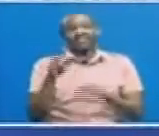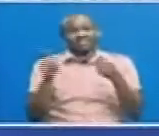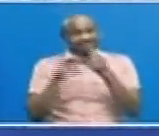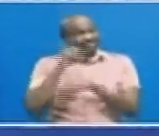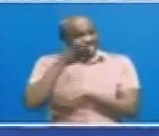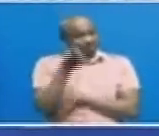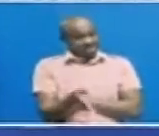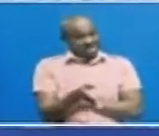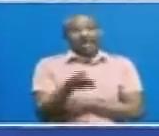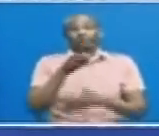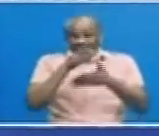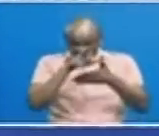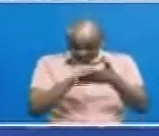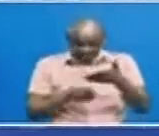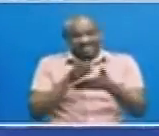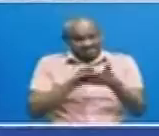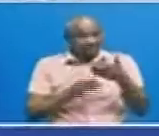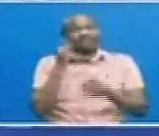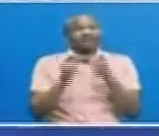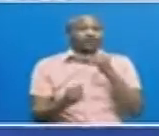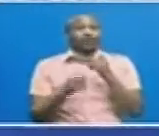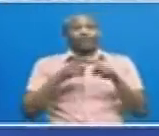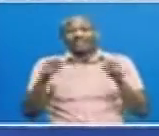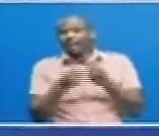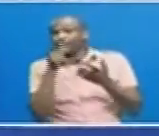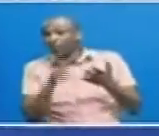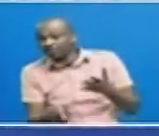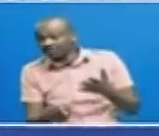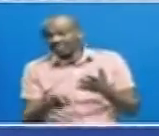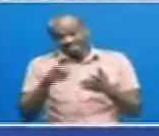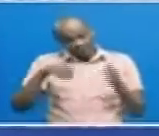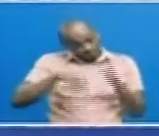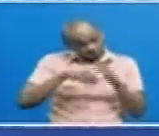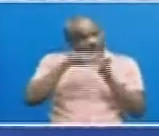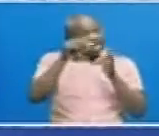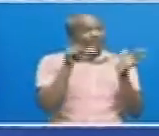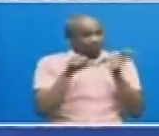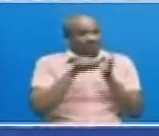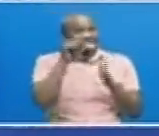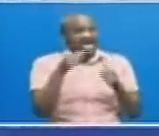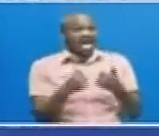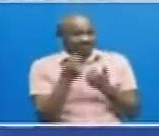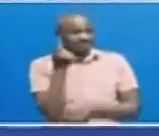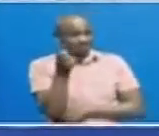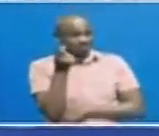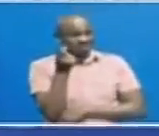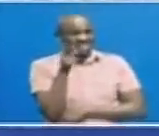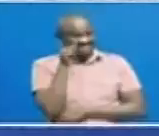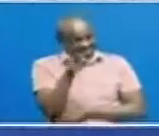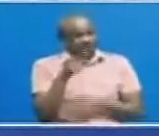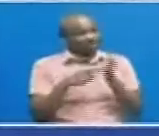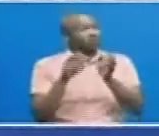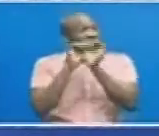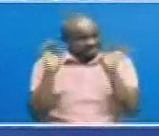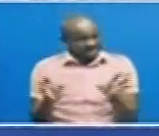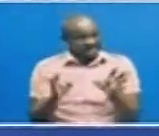awamu ya nusu finali. Na visa ambavyo vilishuhudiwa kwenye mechi dhidi ya Alliance High kutoka Tanzania na St. Mary's Kitende kutoka Uganda vinaashiria